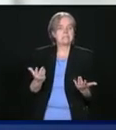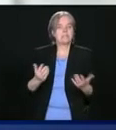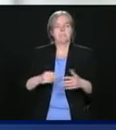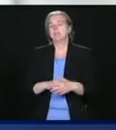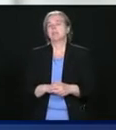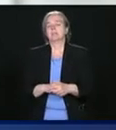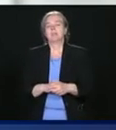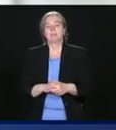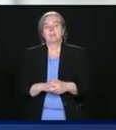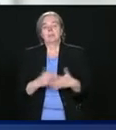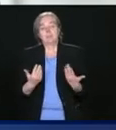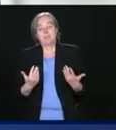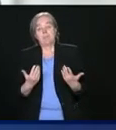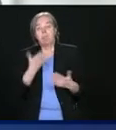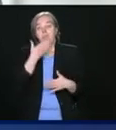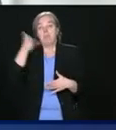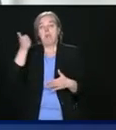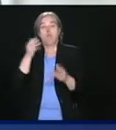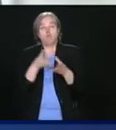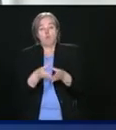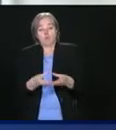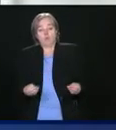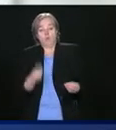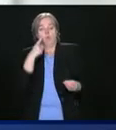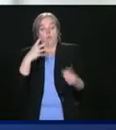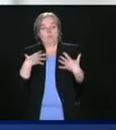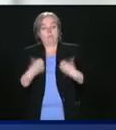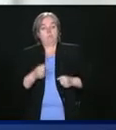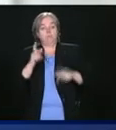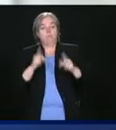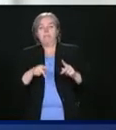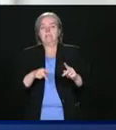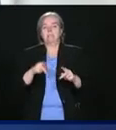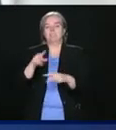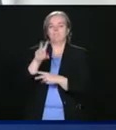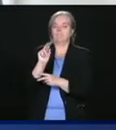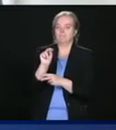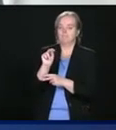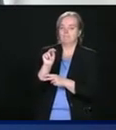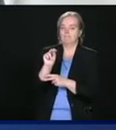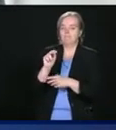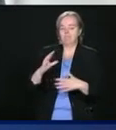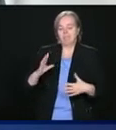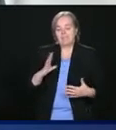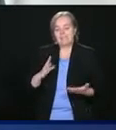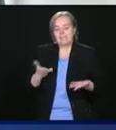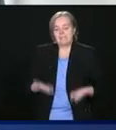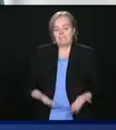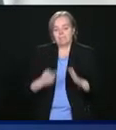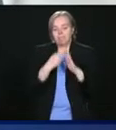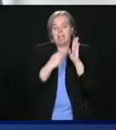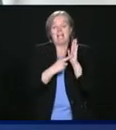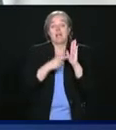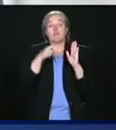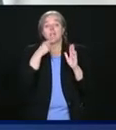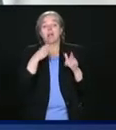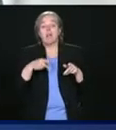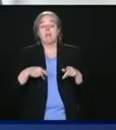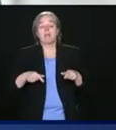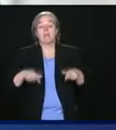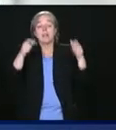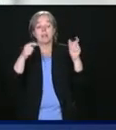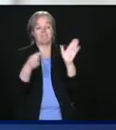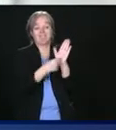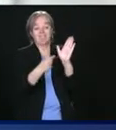pas quelque chose d'un point de vue de santé publique que nous voudrions voir se produire. En ce moment, la